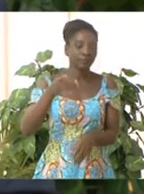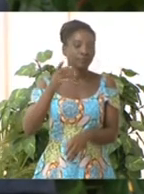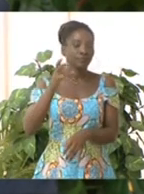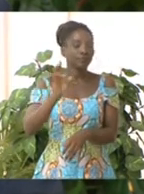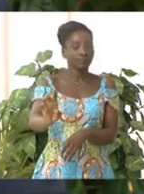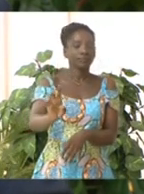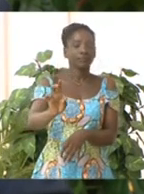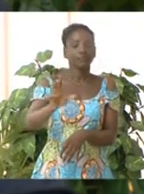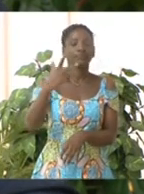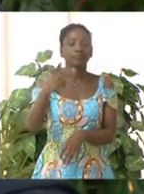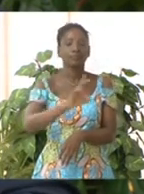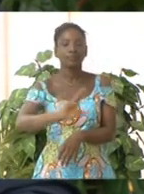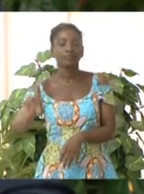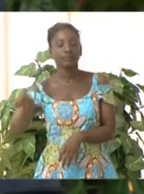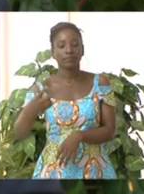73,70%.